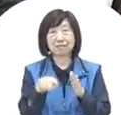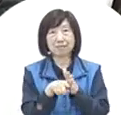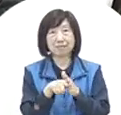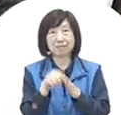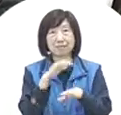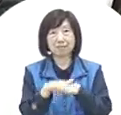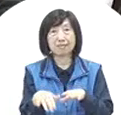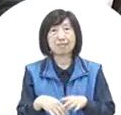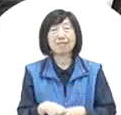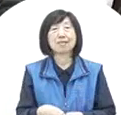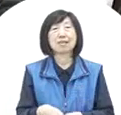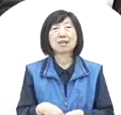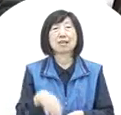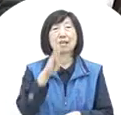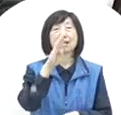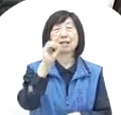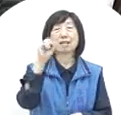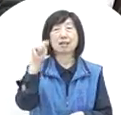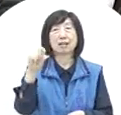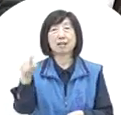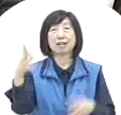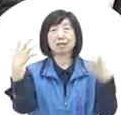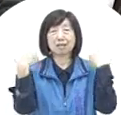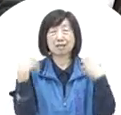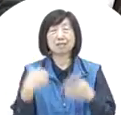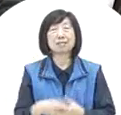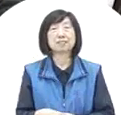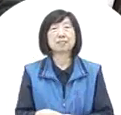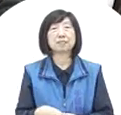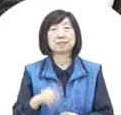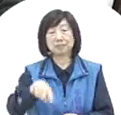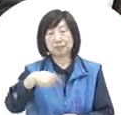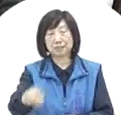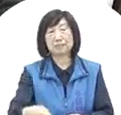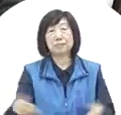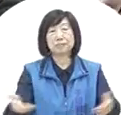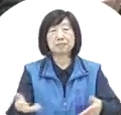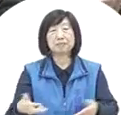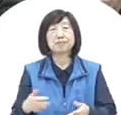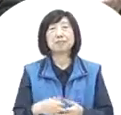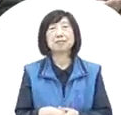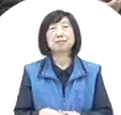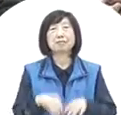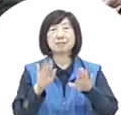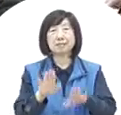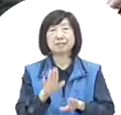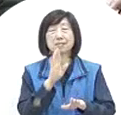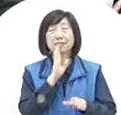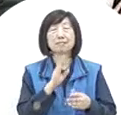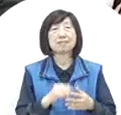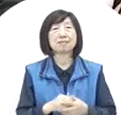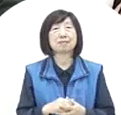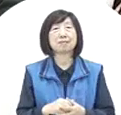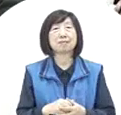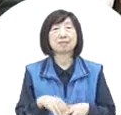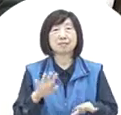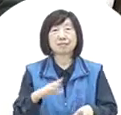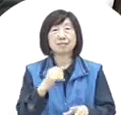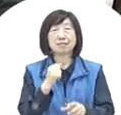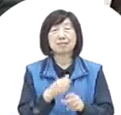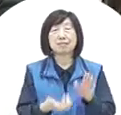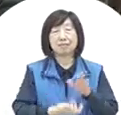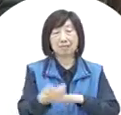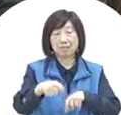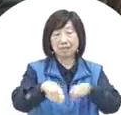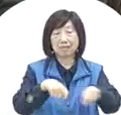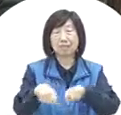会由这个 BOT 的厂商来进行后续的一个建制。那现在目前呢，我们正在做迁徙规划，因为